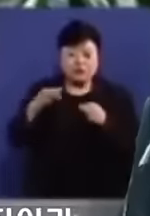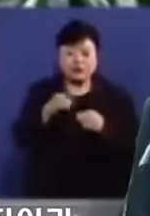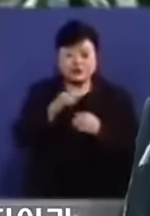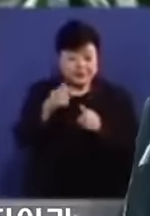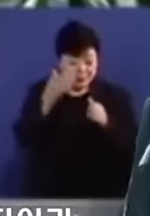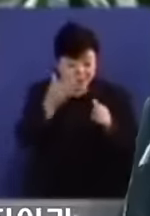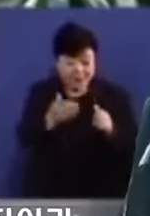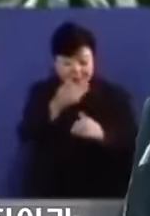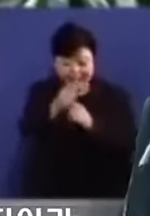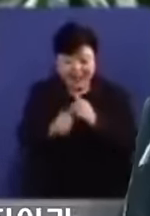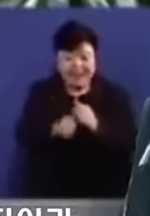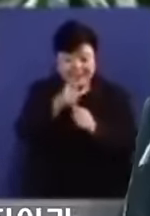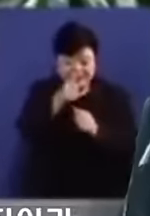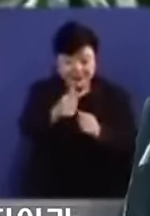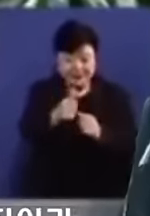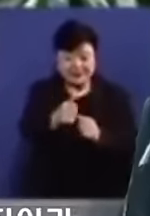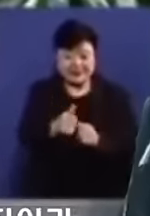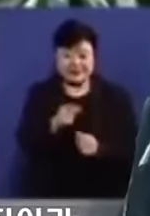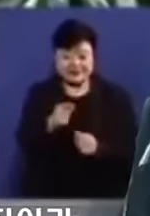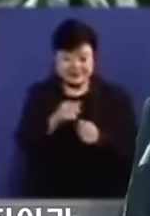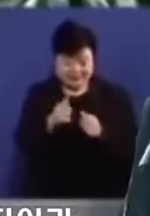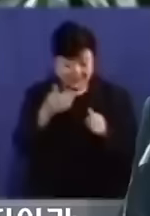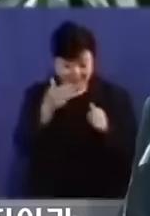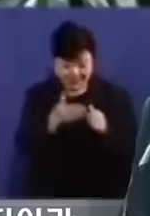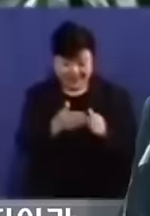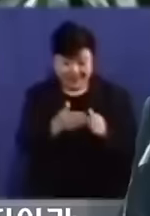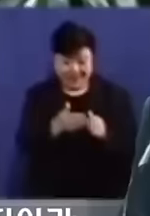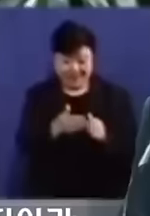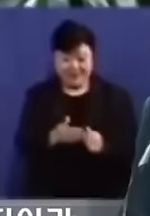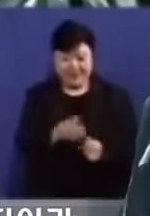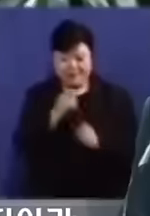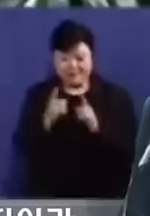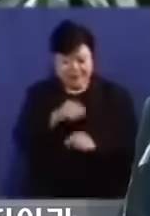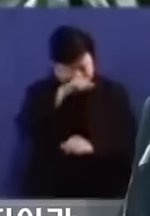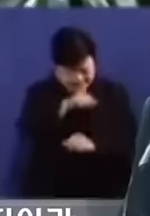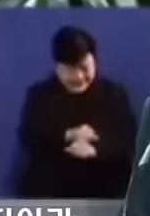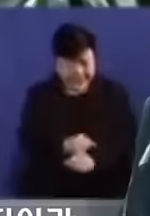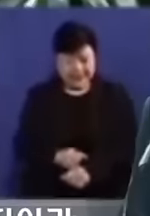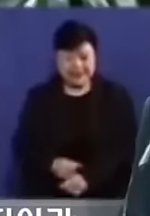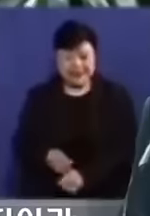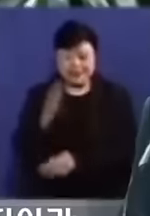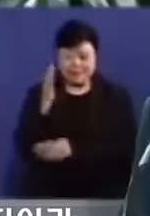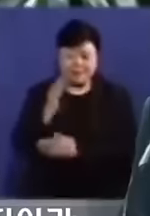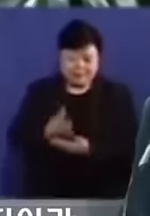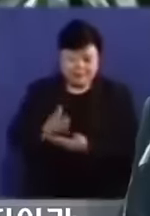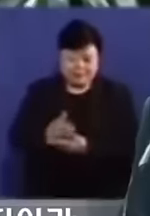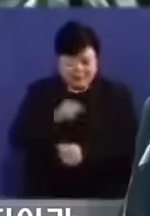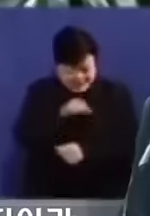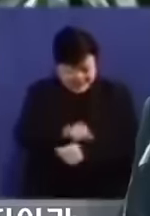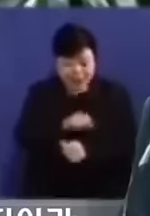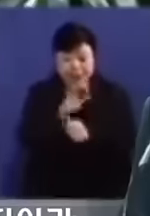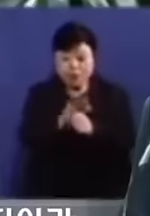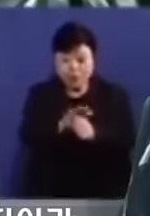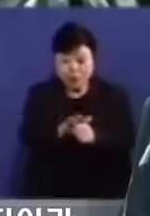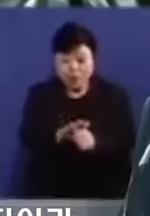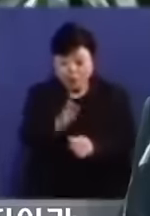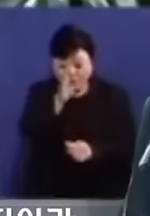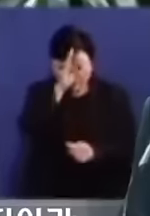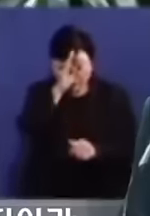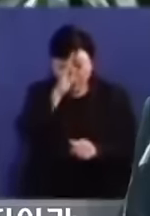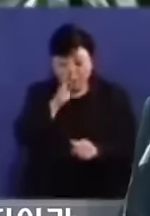사람에게는 하나님이 그 사람에게 말을 잘할 수 있는 은사를 주시는 것입니다.